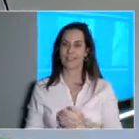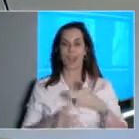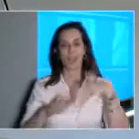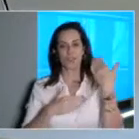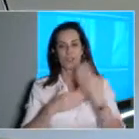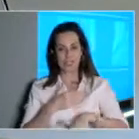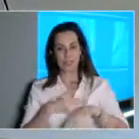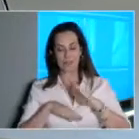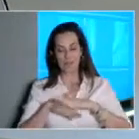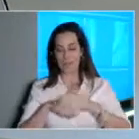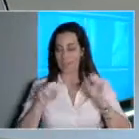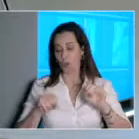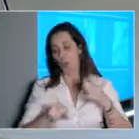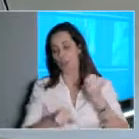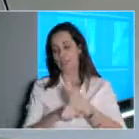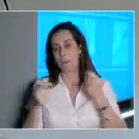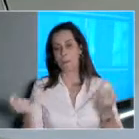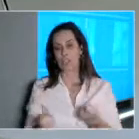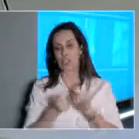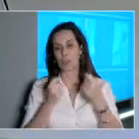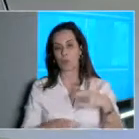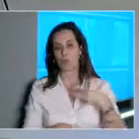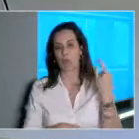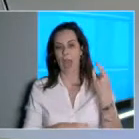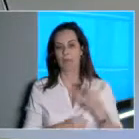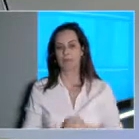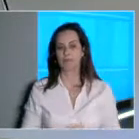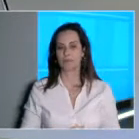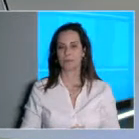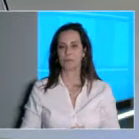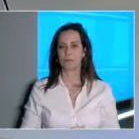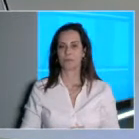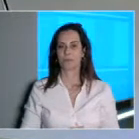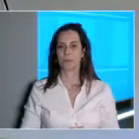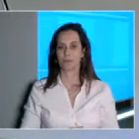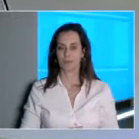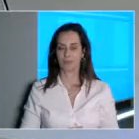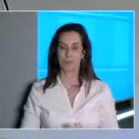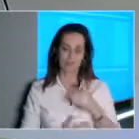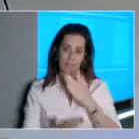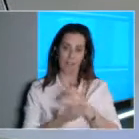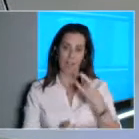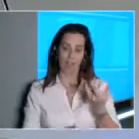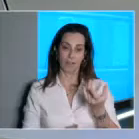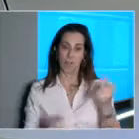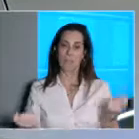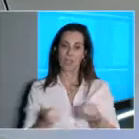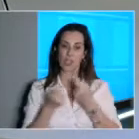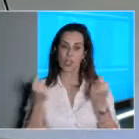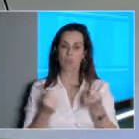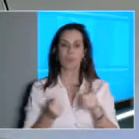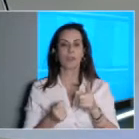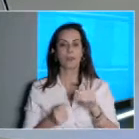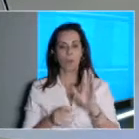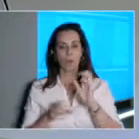הקדנציה בבית הנשיא. לא, זה פרסומת בפני עצמה, אתה יודע. גם בלי לעשות את זה באופן... ישב שם ברכבים אוטונומיים ועלה